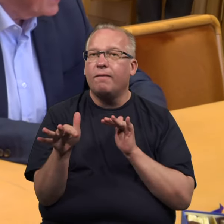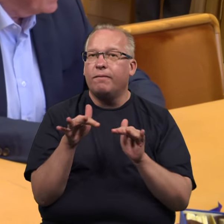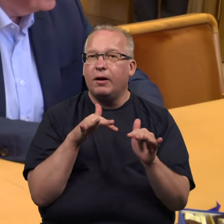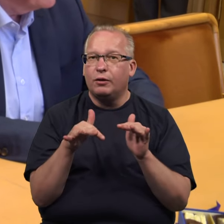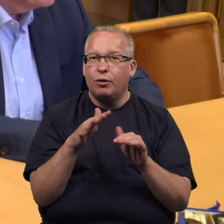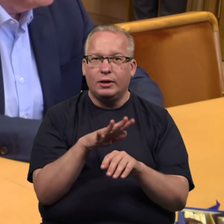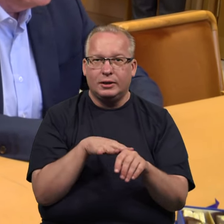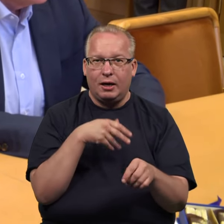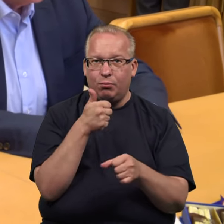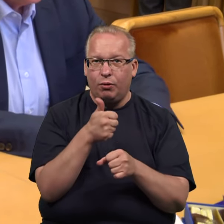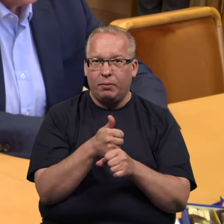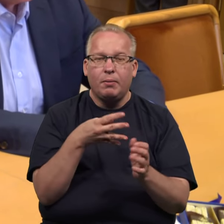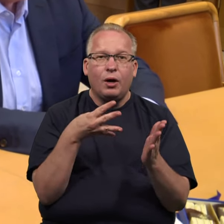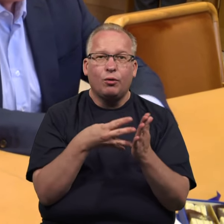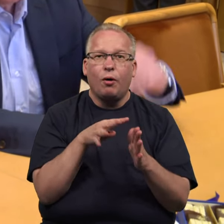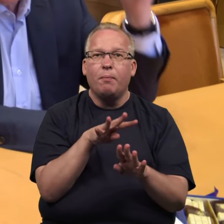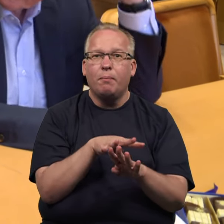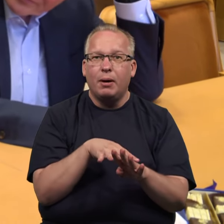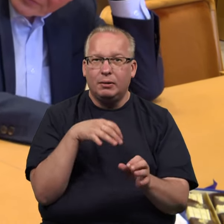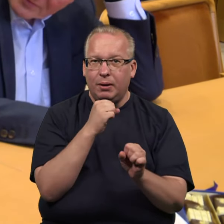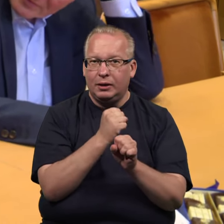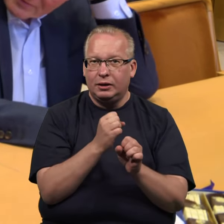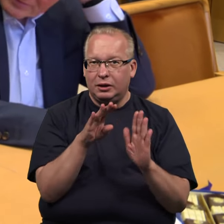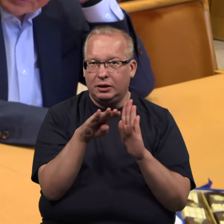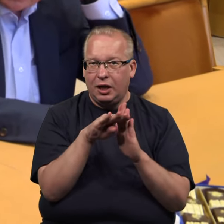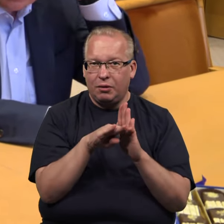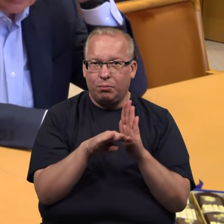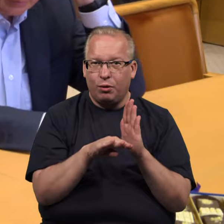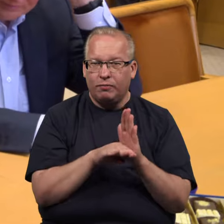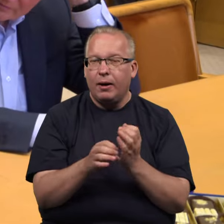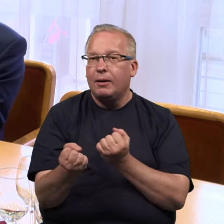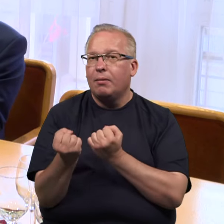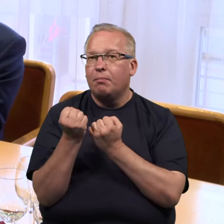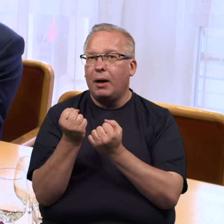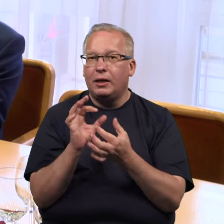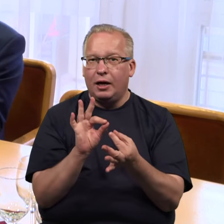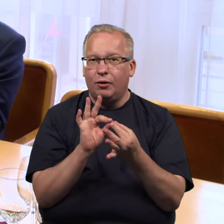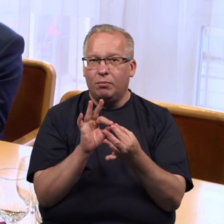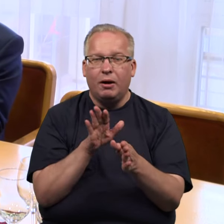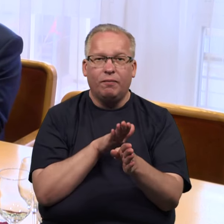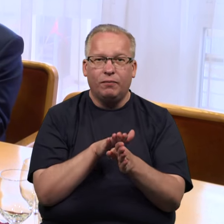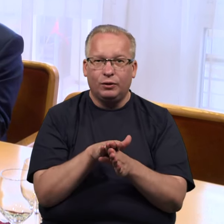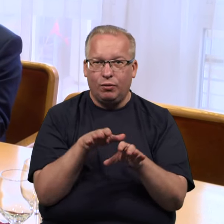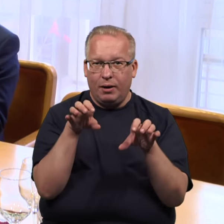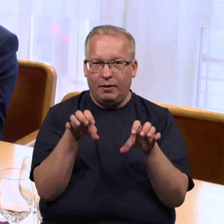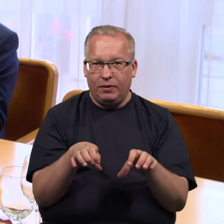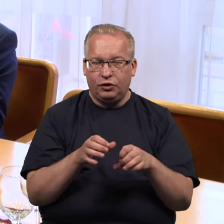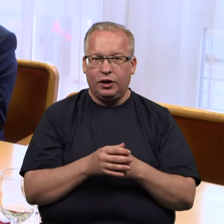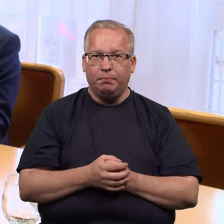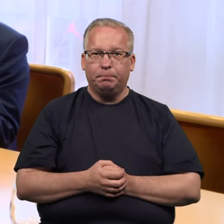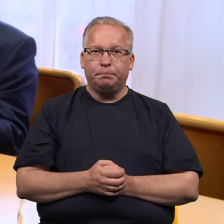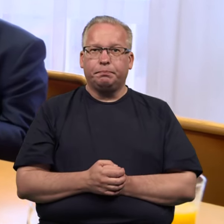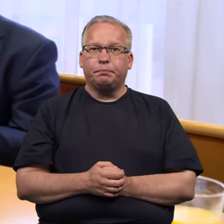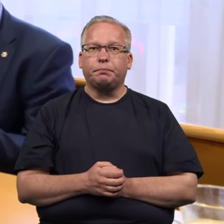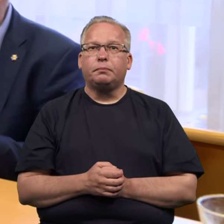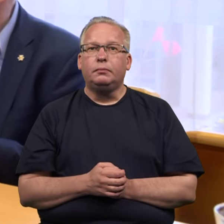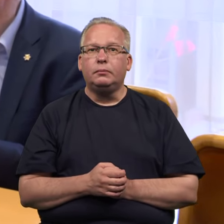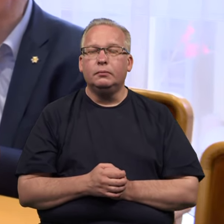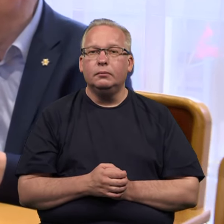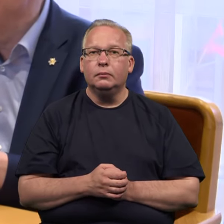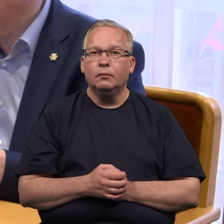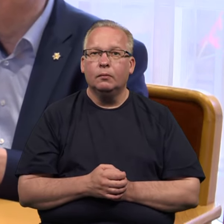Seimo pirmininkas kontroliuoja parlamento darbotvarkę ir palaiko ryšį su vykdomąja valdžia. Žurnalistai pačioje